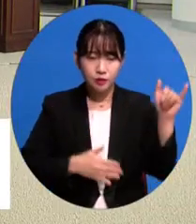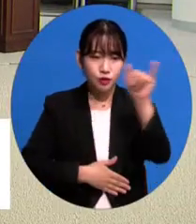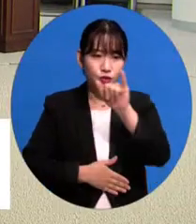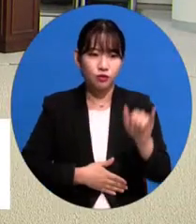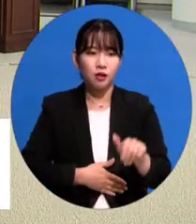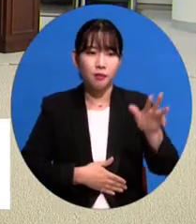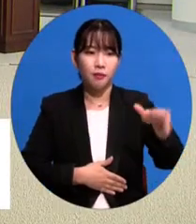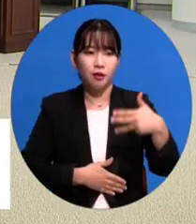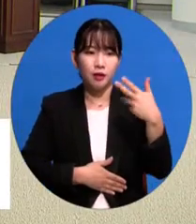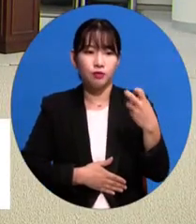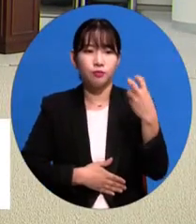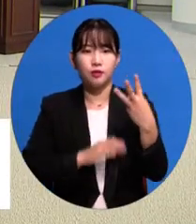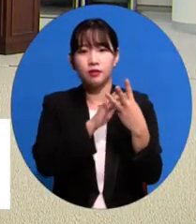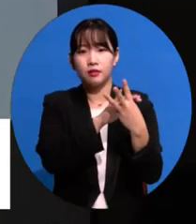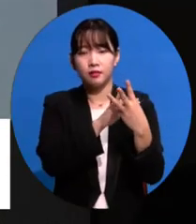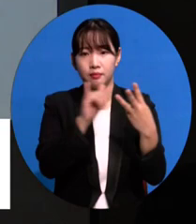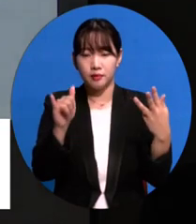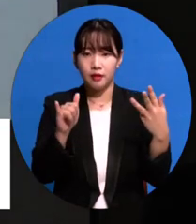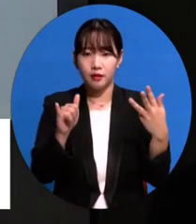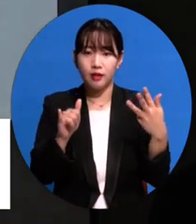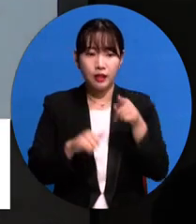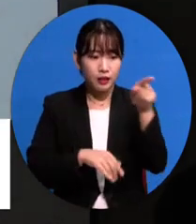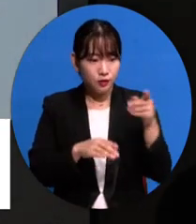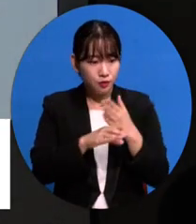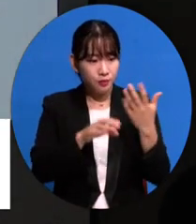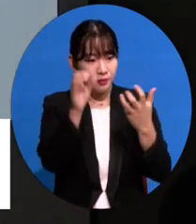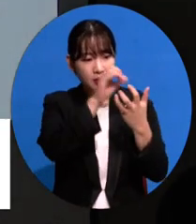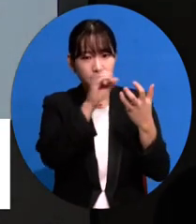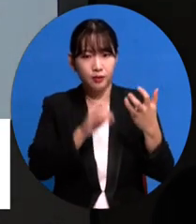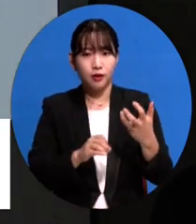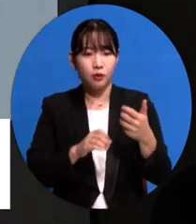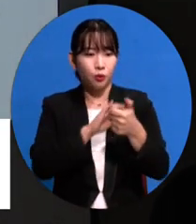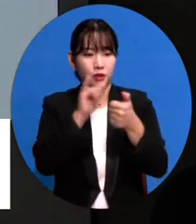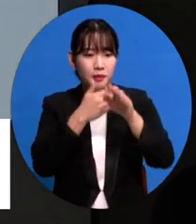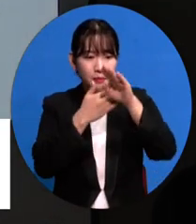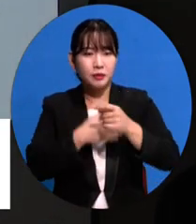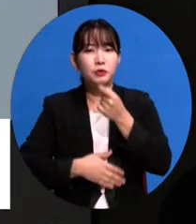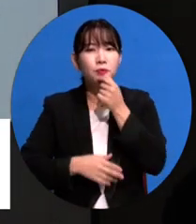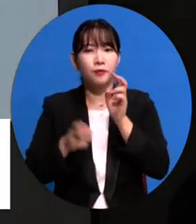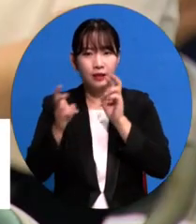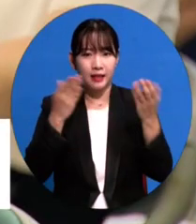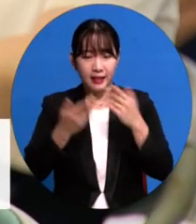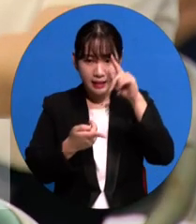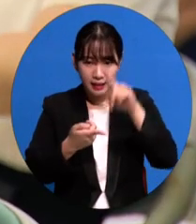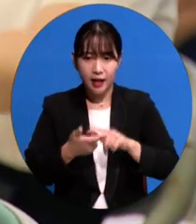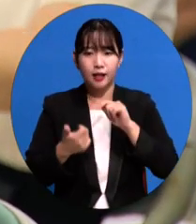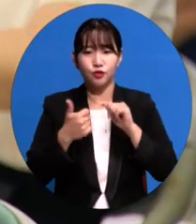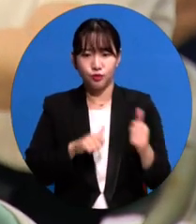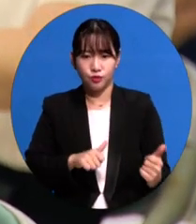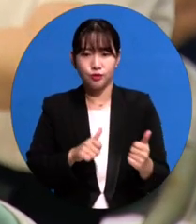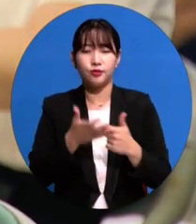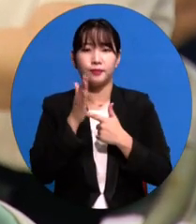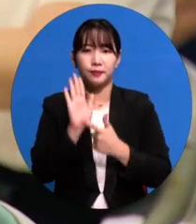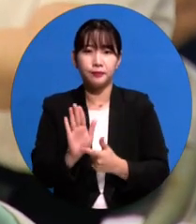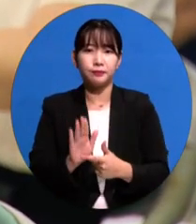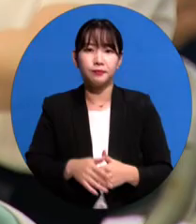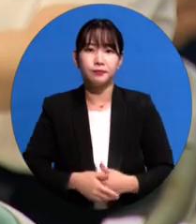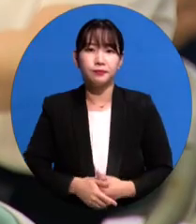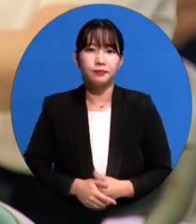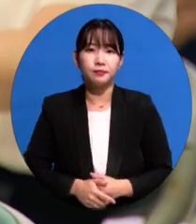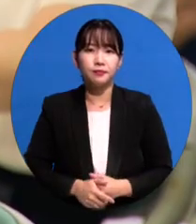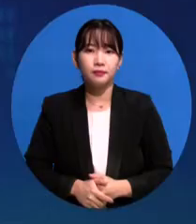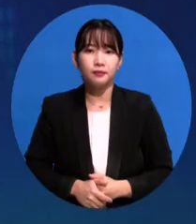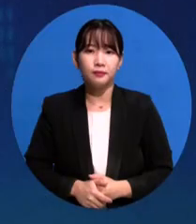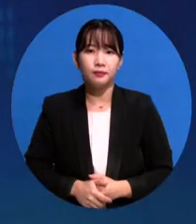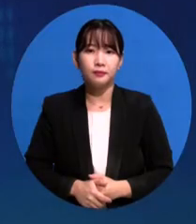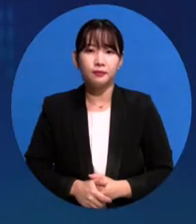전국에서 828명으로 이 가운데 80%가 50인 미만 소규모 사업장에서 발생한 것으로 나타났습니다.